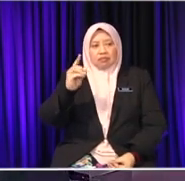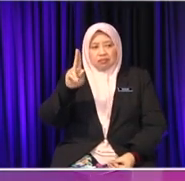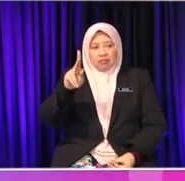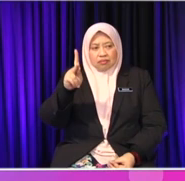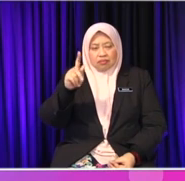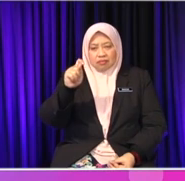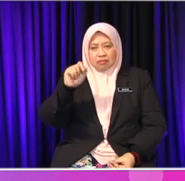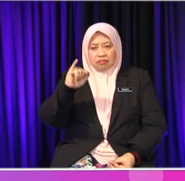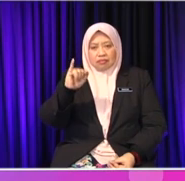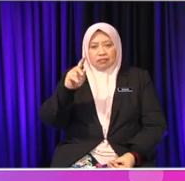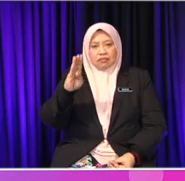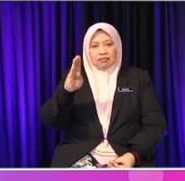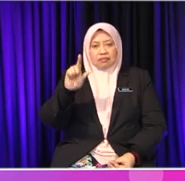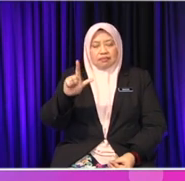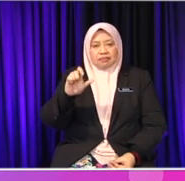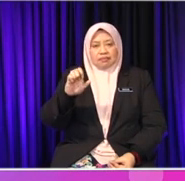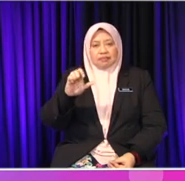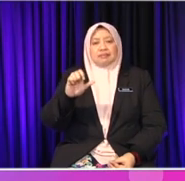ribu Oke